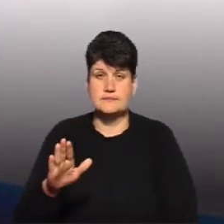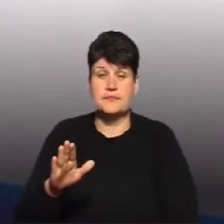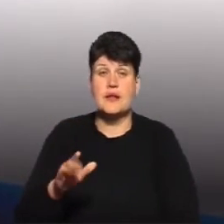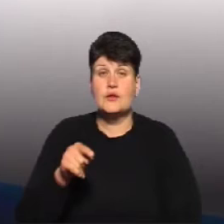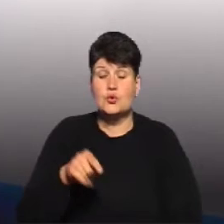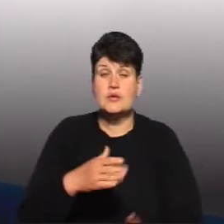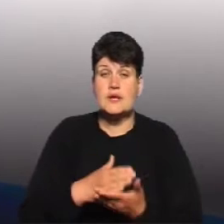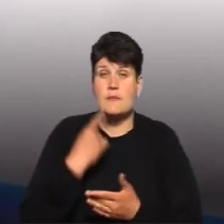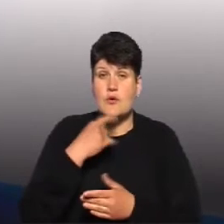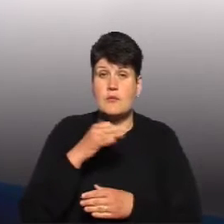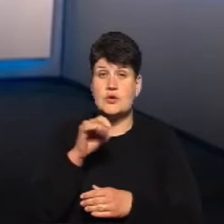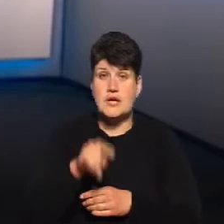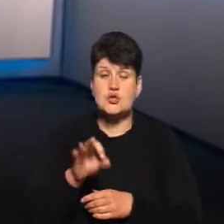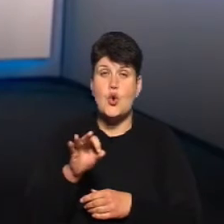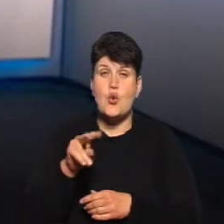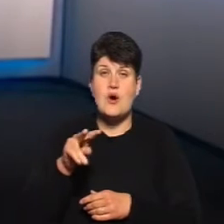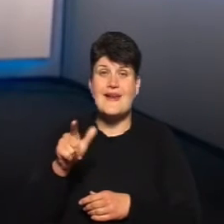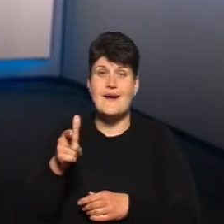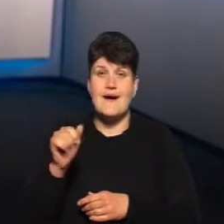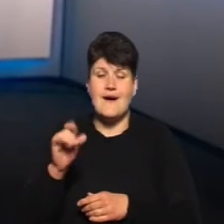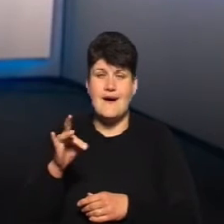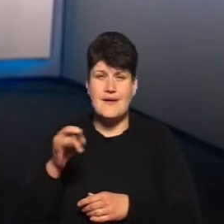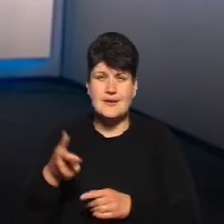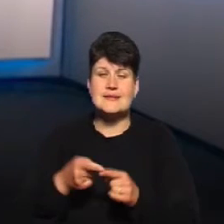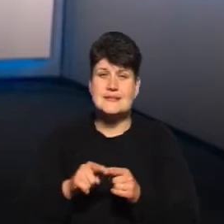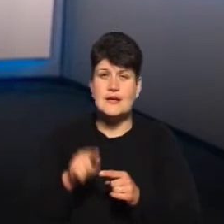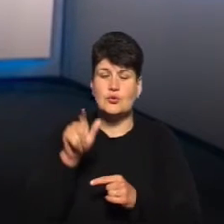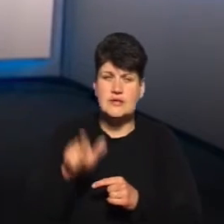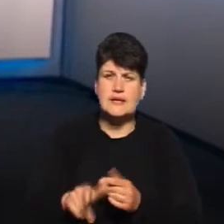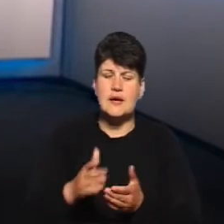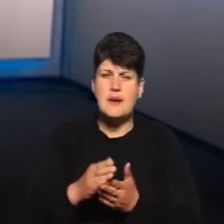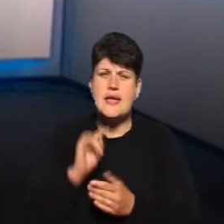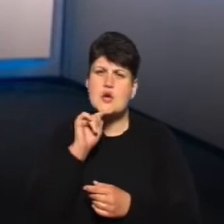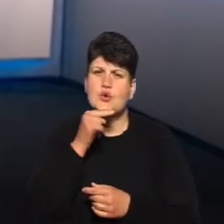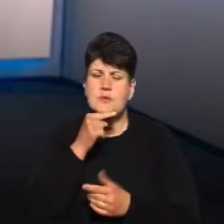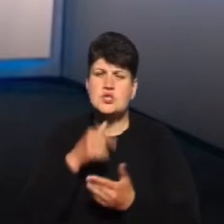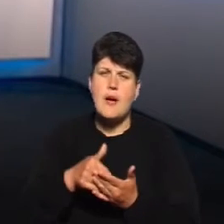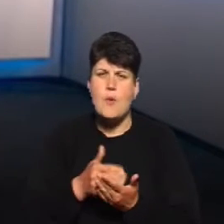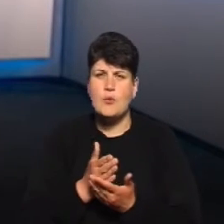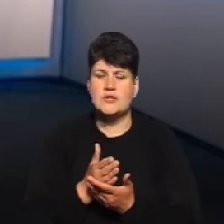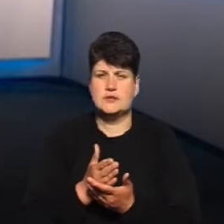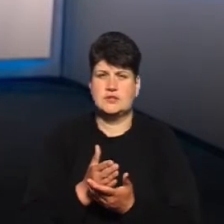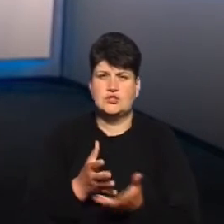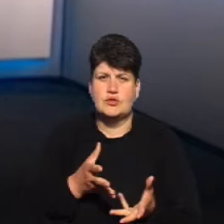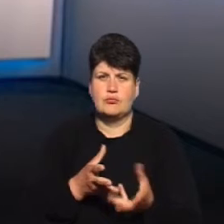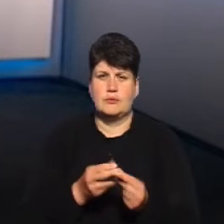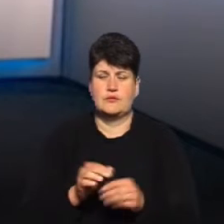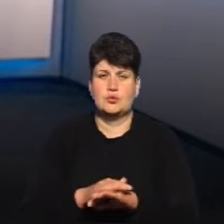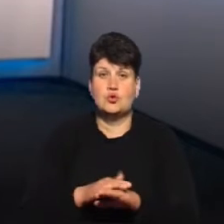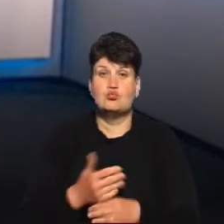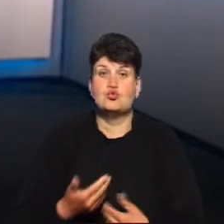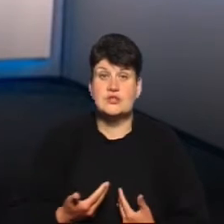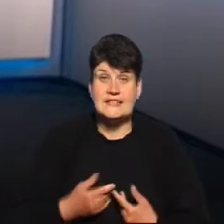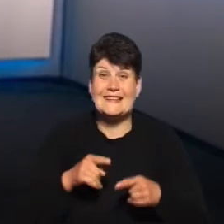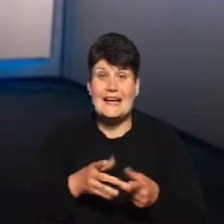олігархом практично є особа, яка має значну економічну або, відповідно, політичну вагу в суспільному житті. Так, тобто та, яка впливає і